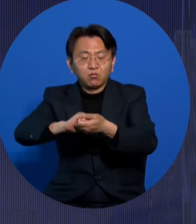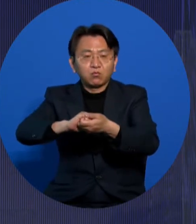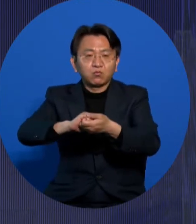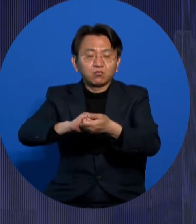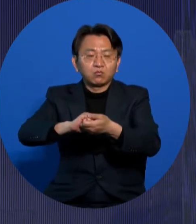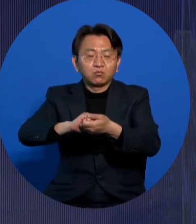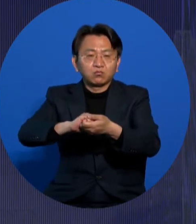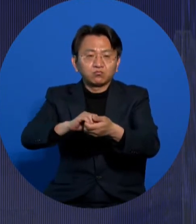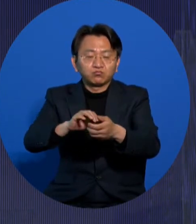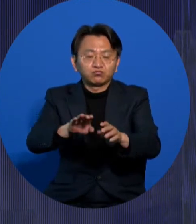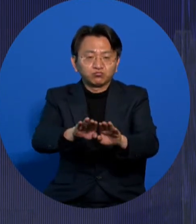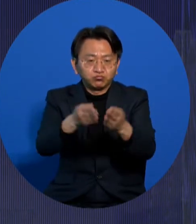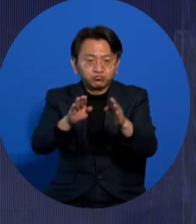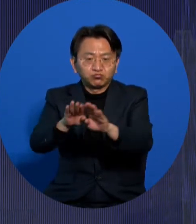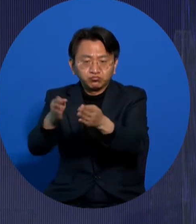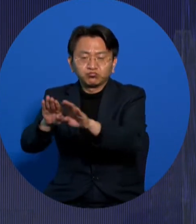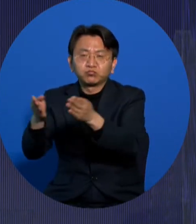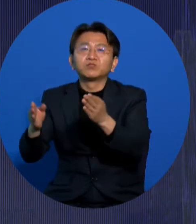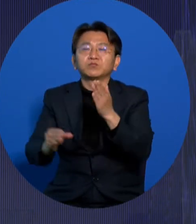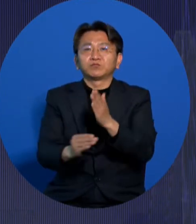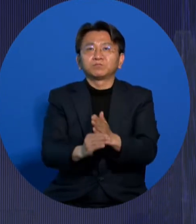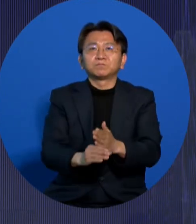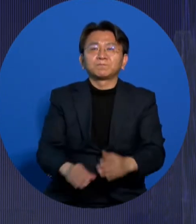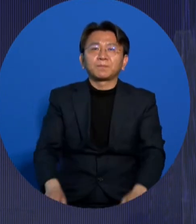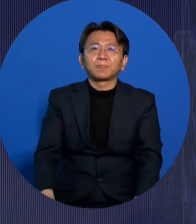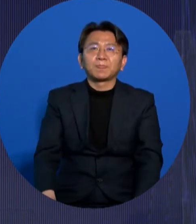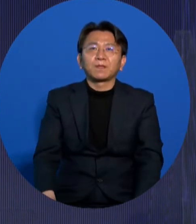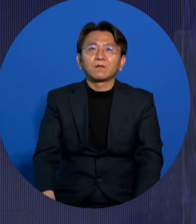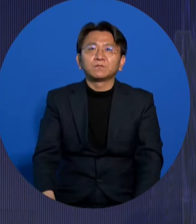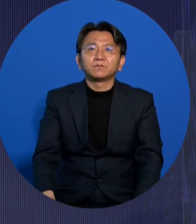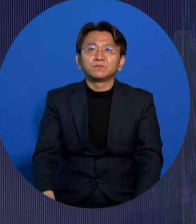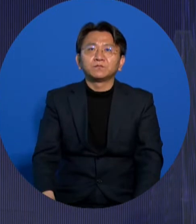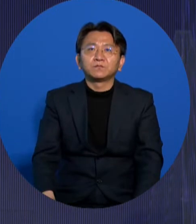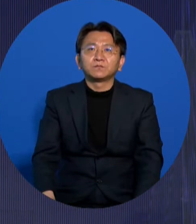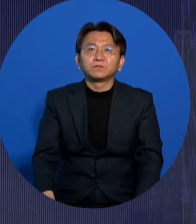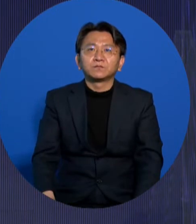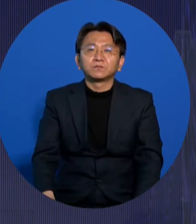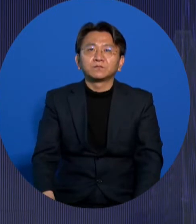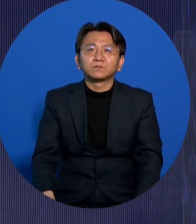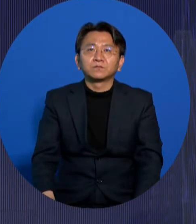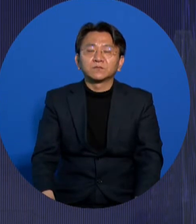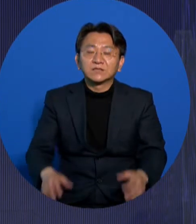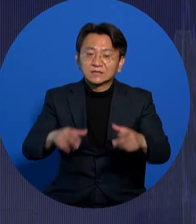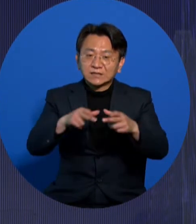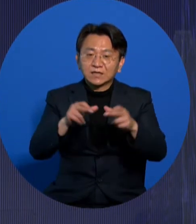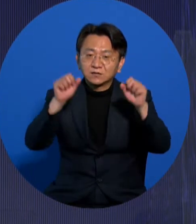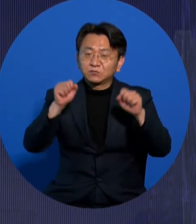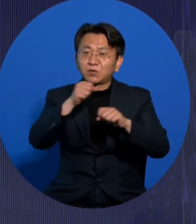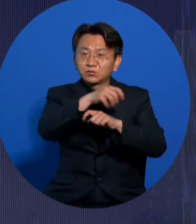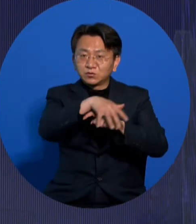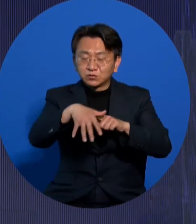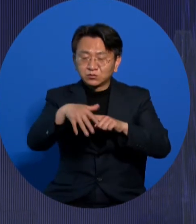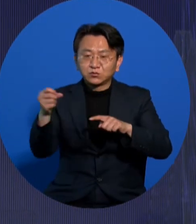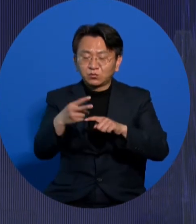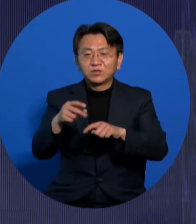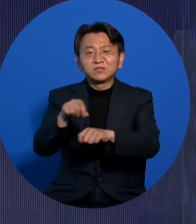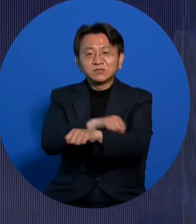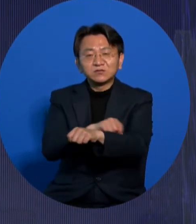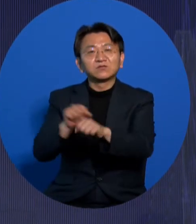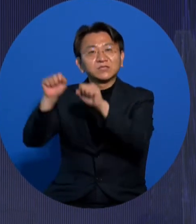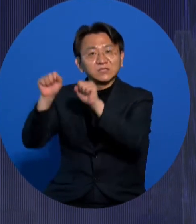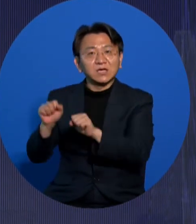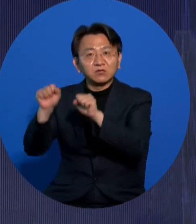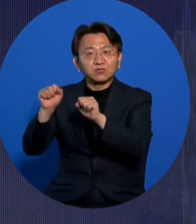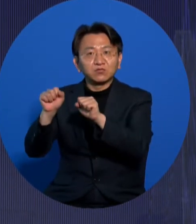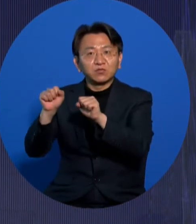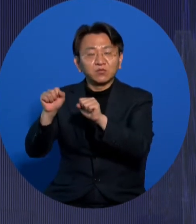비정기적으로 꾸준히 개최되고 있습니다. 이러한 발전과 더불어 장애인 스포츠와 특수체육의 위상